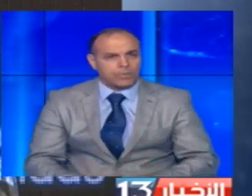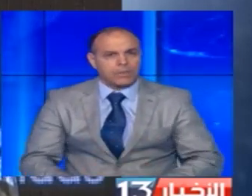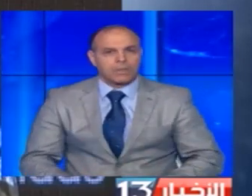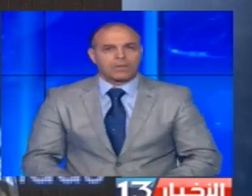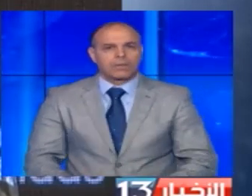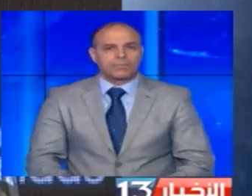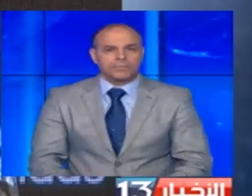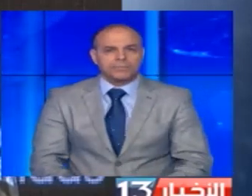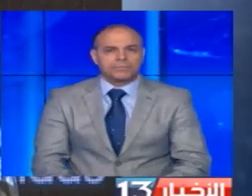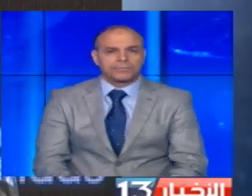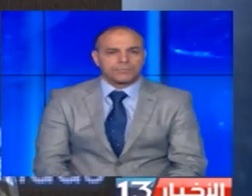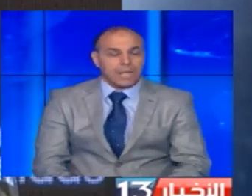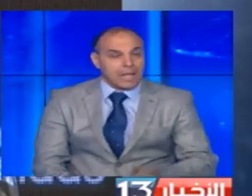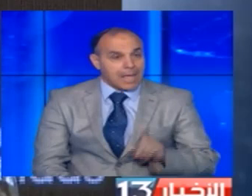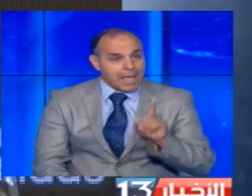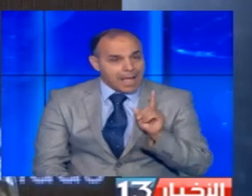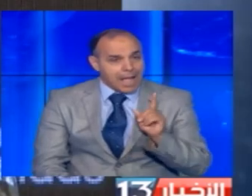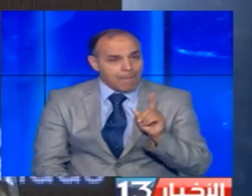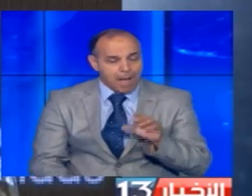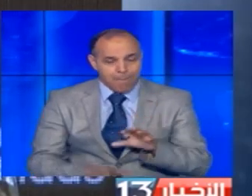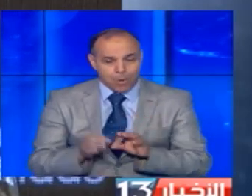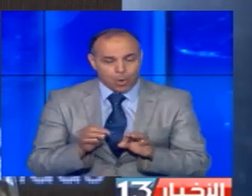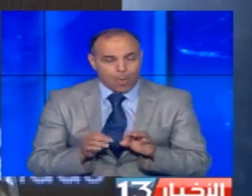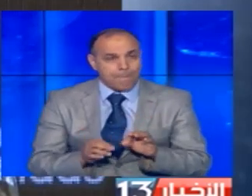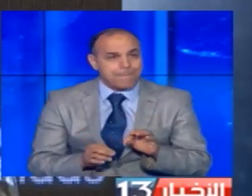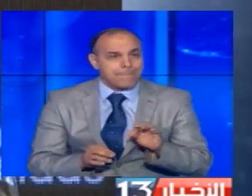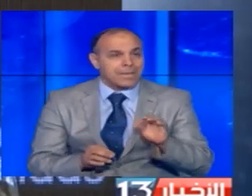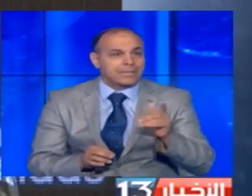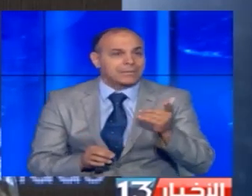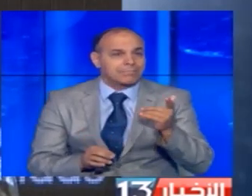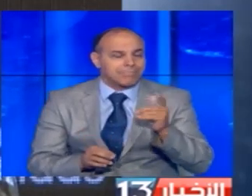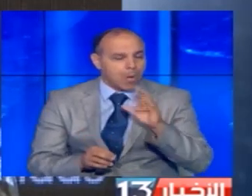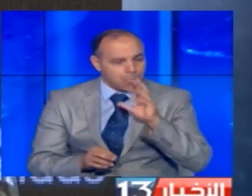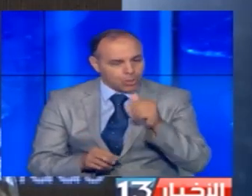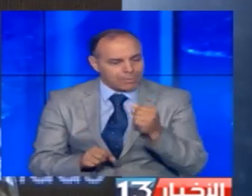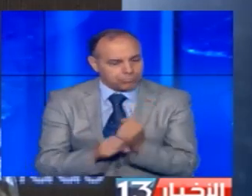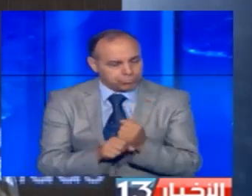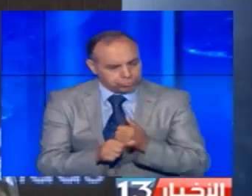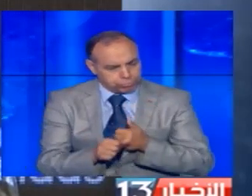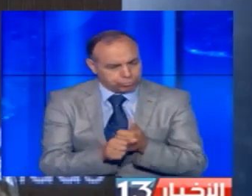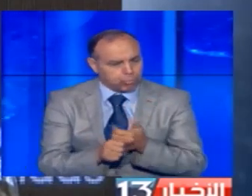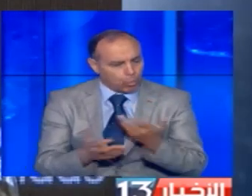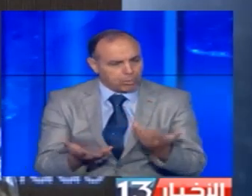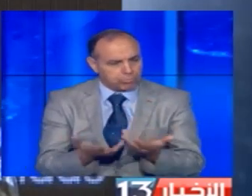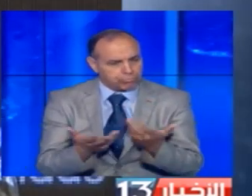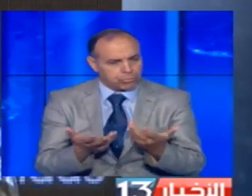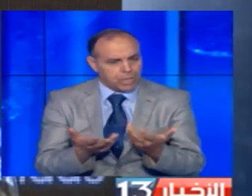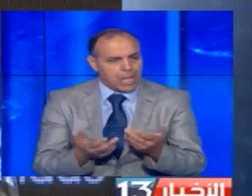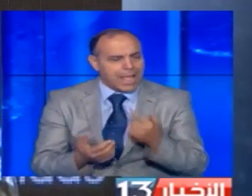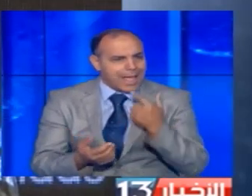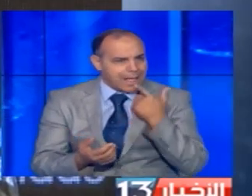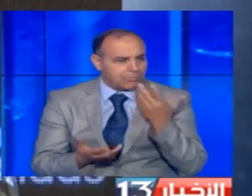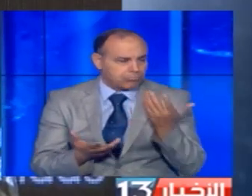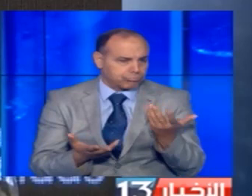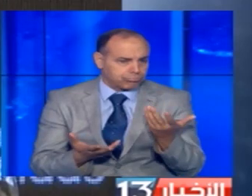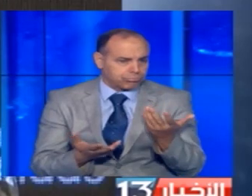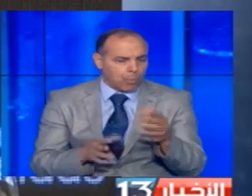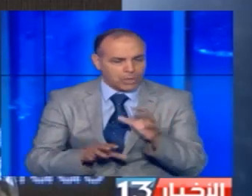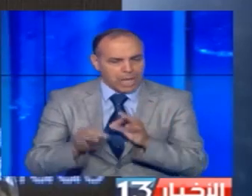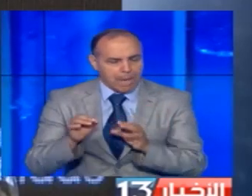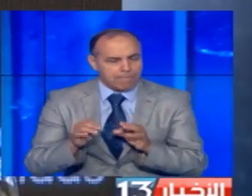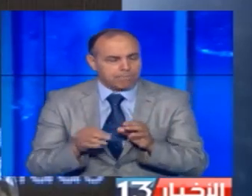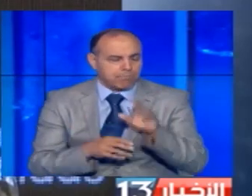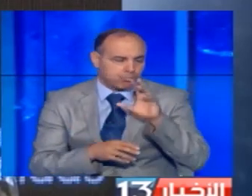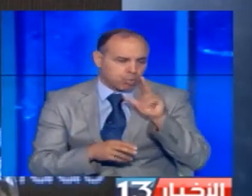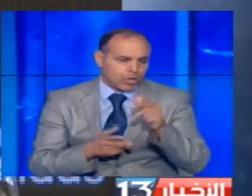اما بالنسبه الى منطقه ادي فانا سيواصل العمل معه لاجل مديريه ابدا الانتخابيه الوطني